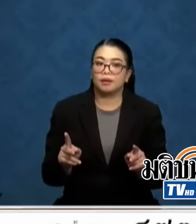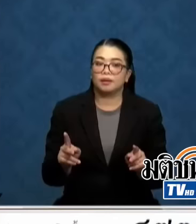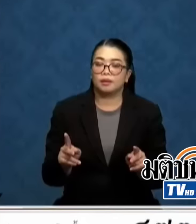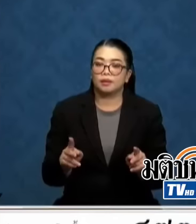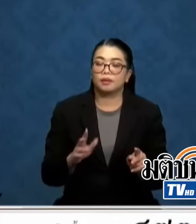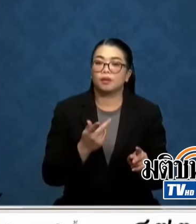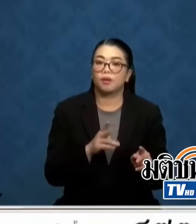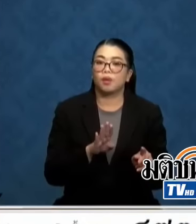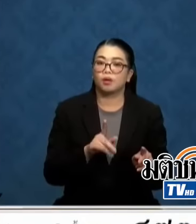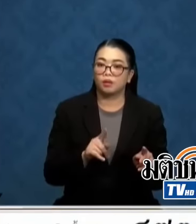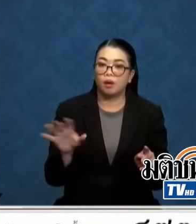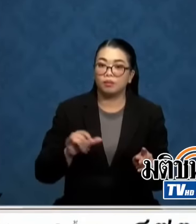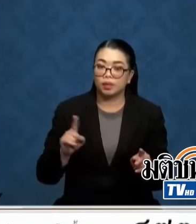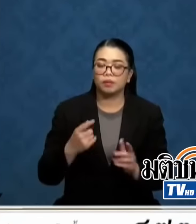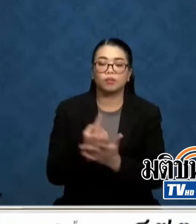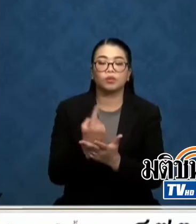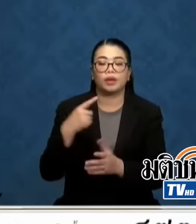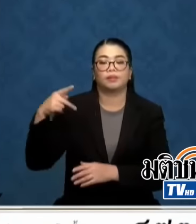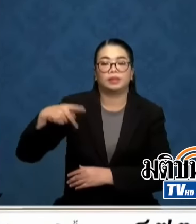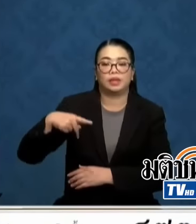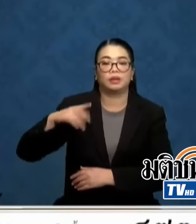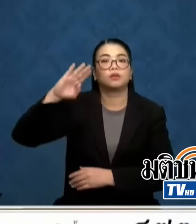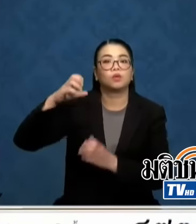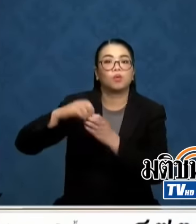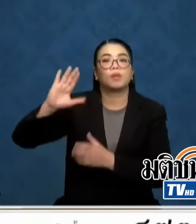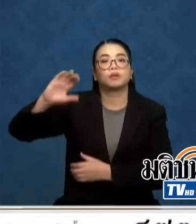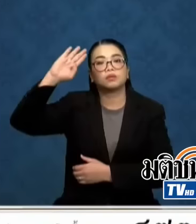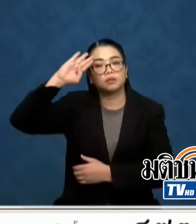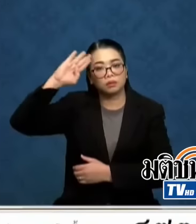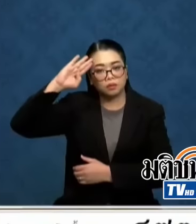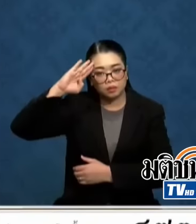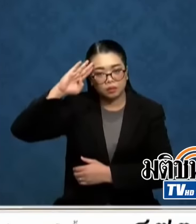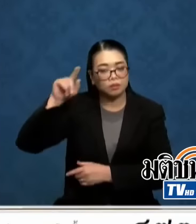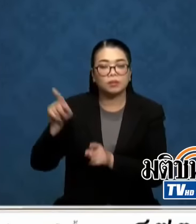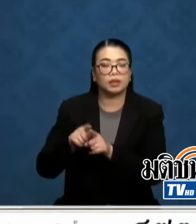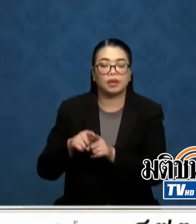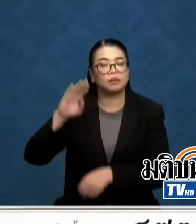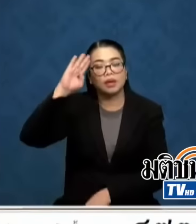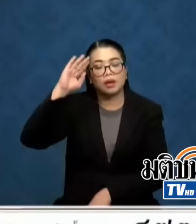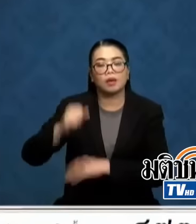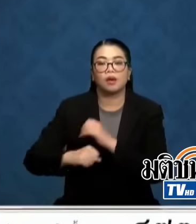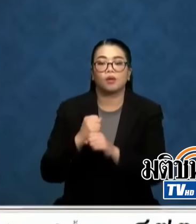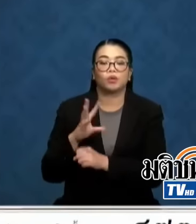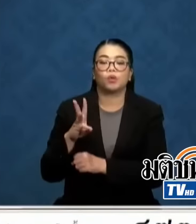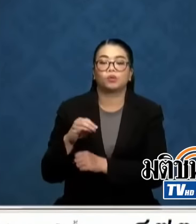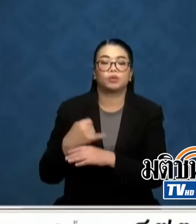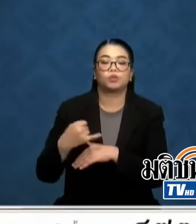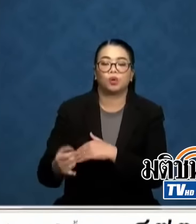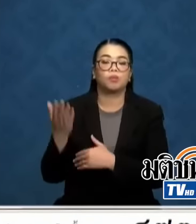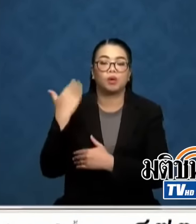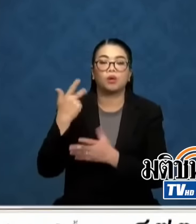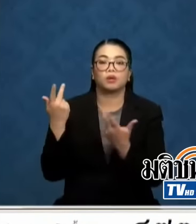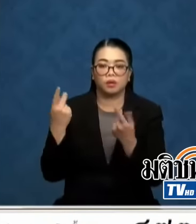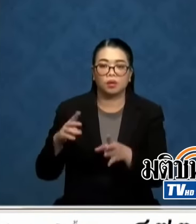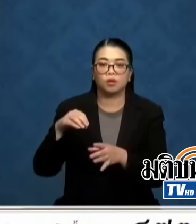คพตนี้ก็มาจากผู้แทนพิเศษซึ่งมาจากส่วนใหญ่เป็นข้าราชการเกษียณที่เคยอยู่ใน 3จังหวัดชายแดนภาค